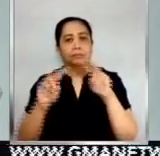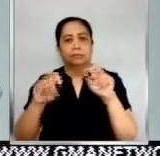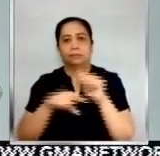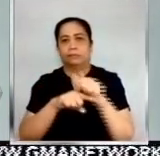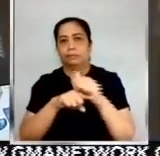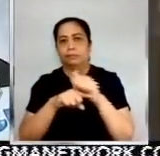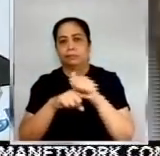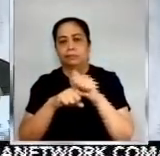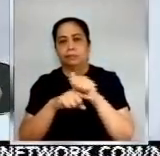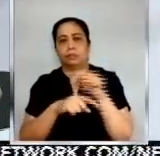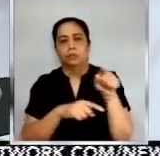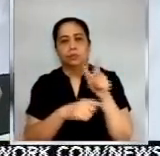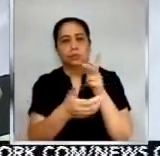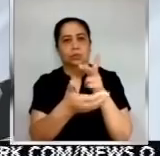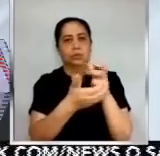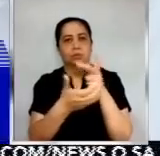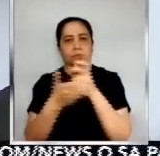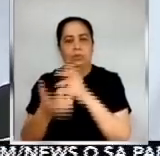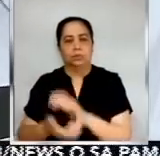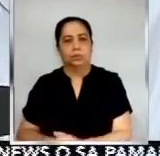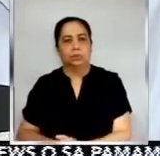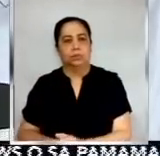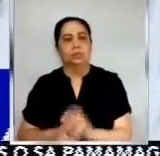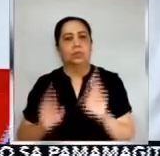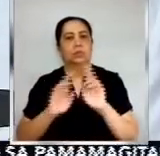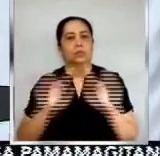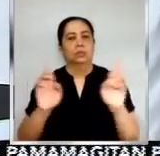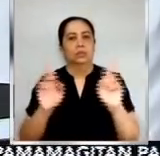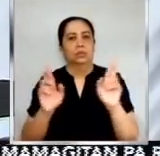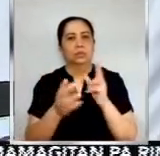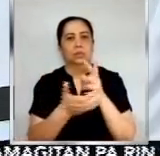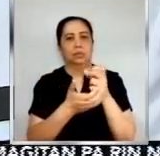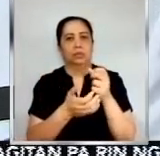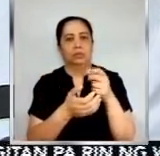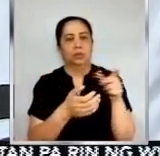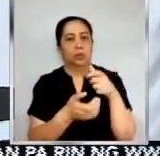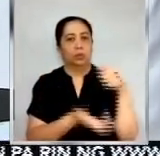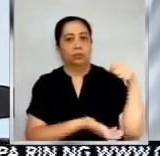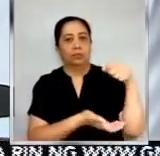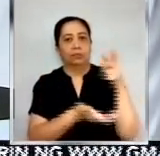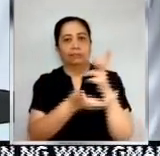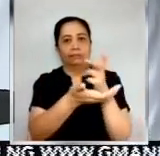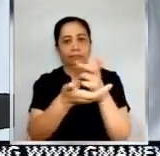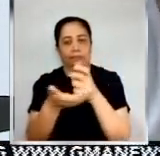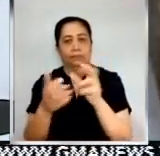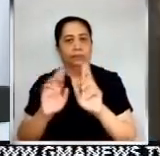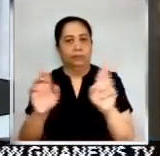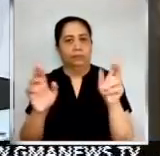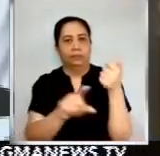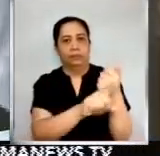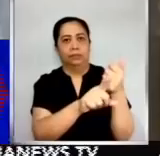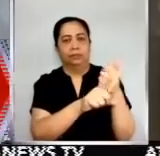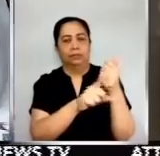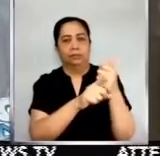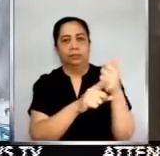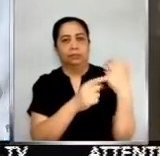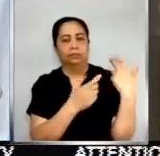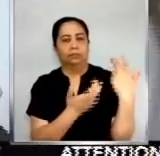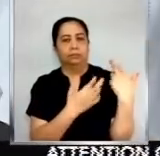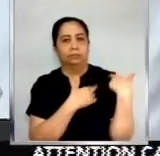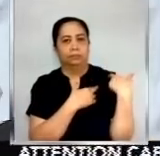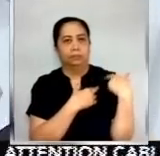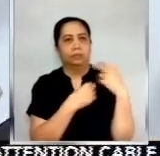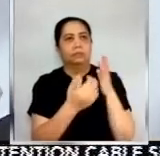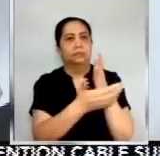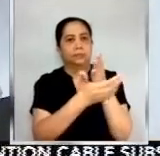vaccinator para rito. Handa namin yung mga vaccine carrier natin. They will be mobile. At tinitingnan din